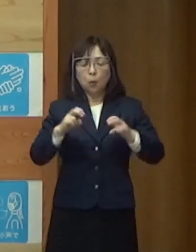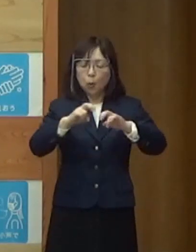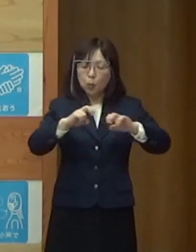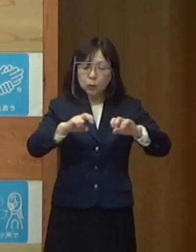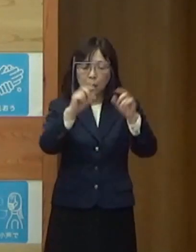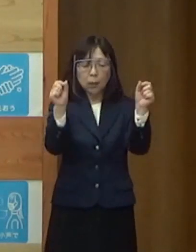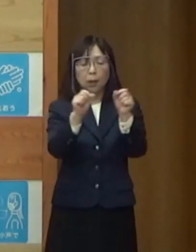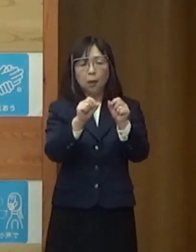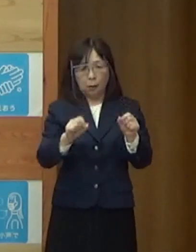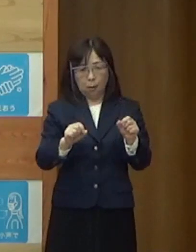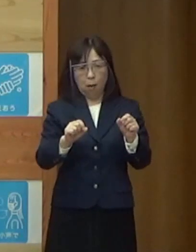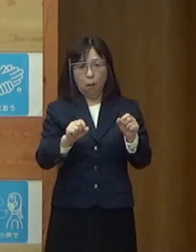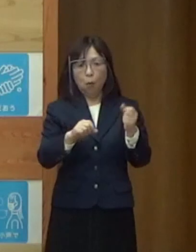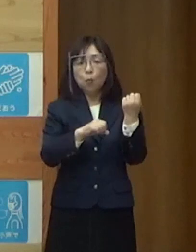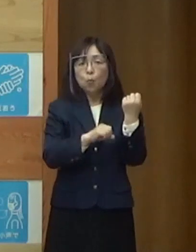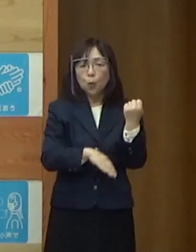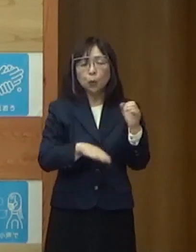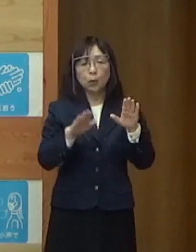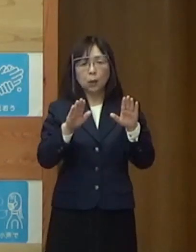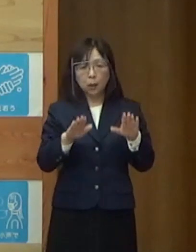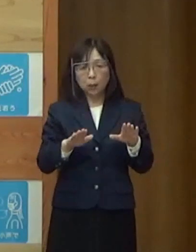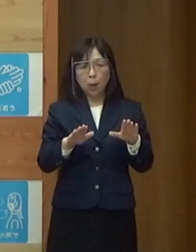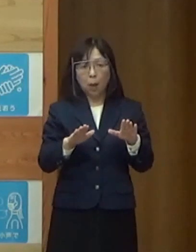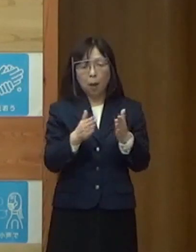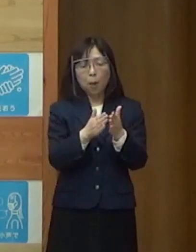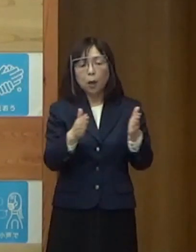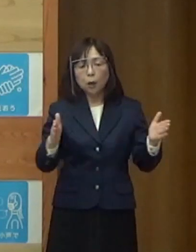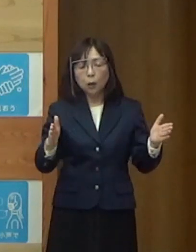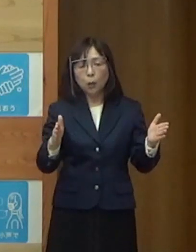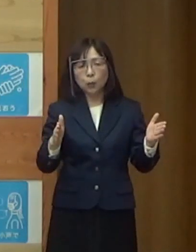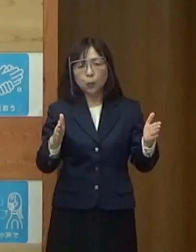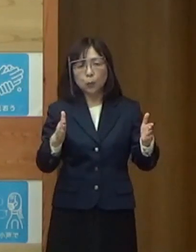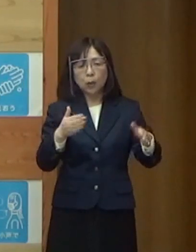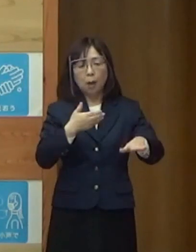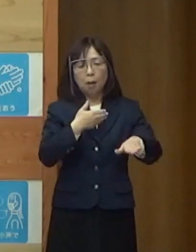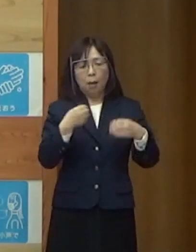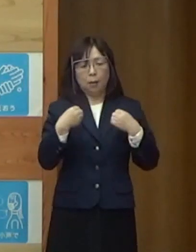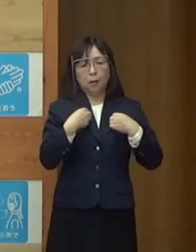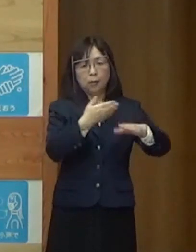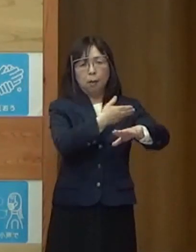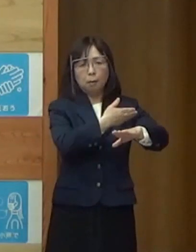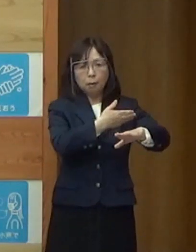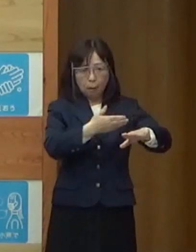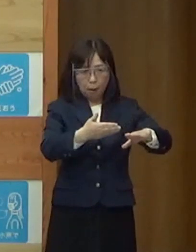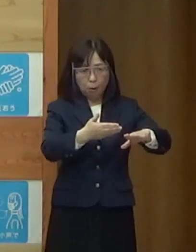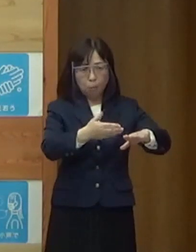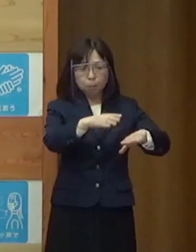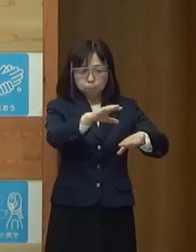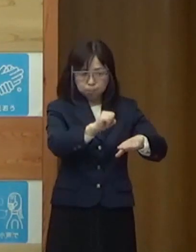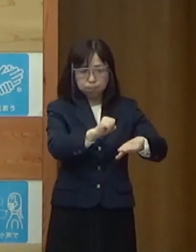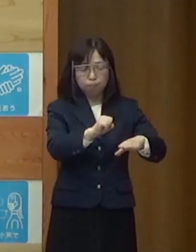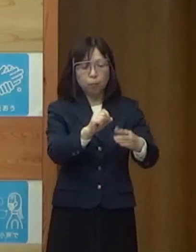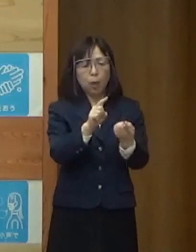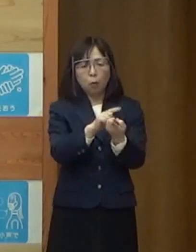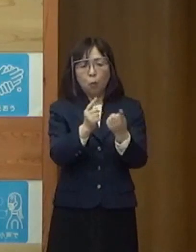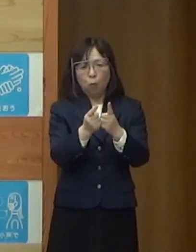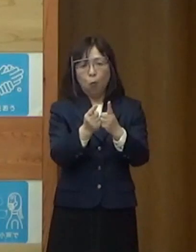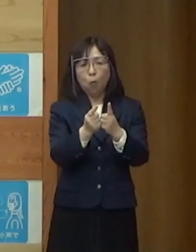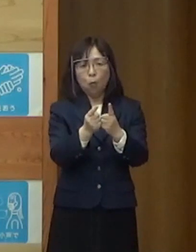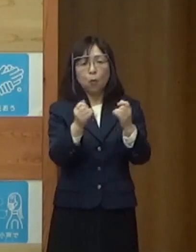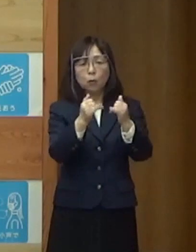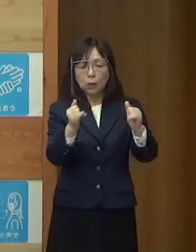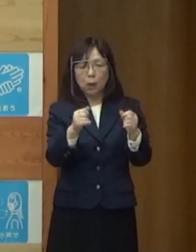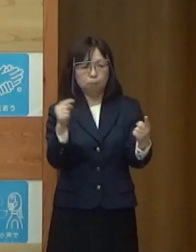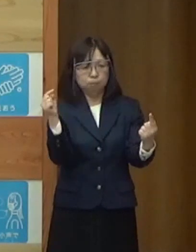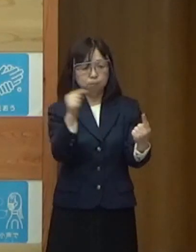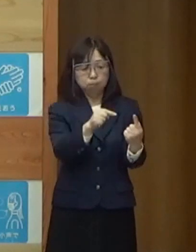析結果を踏まえまして、現在幅広く感染経路の把握や濃厚接触者を特定する、これを進